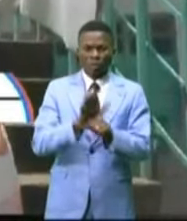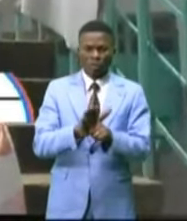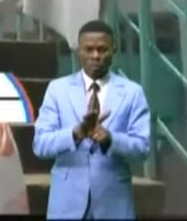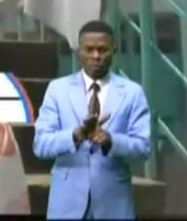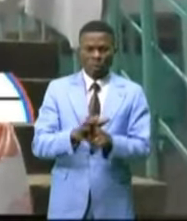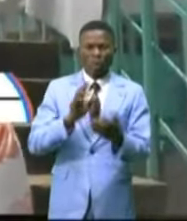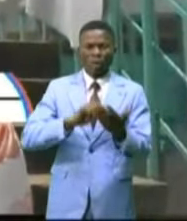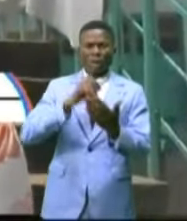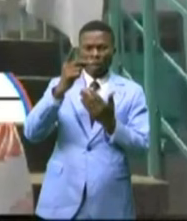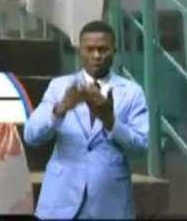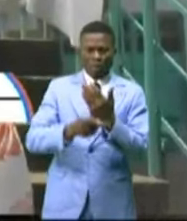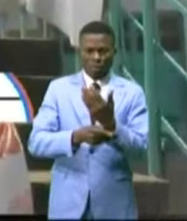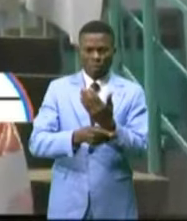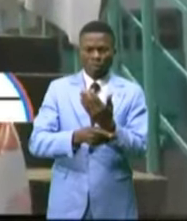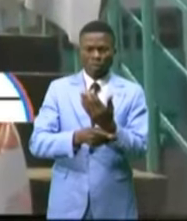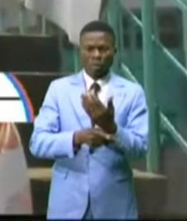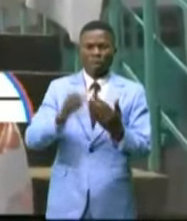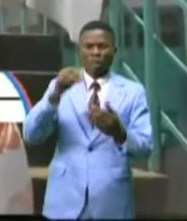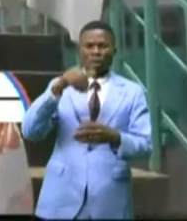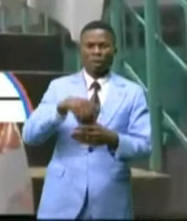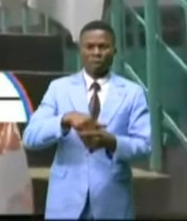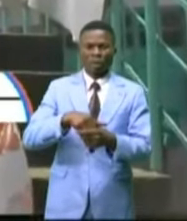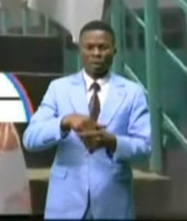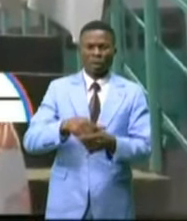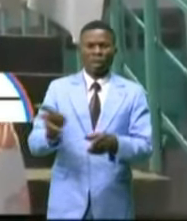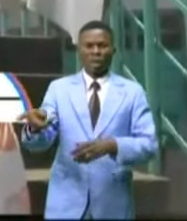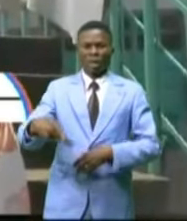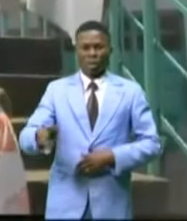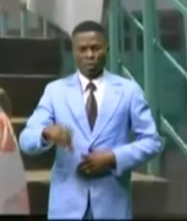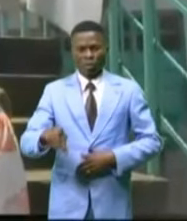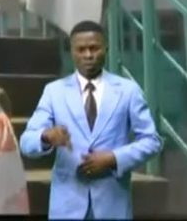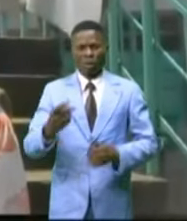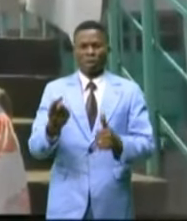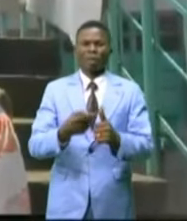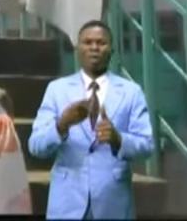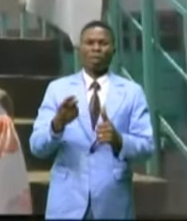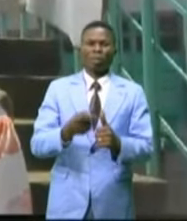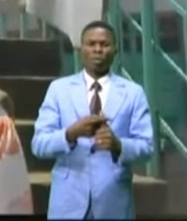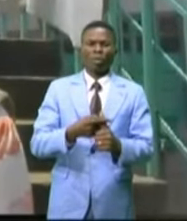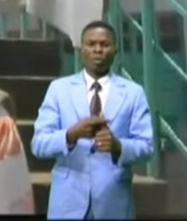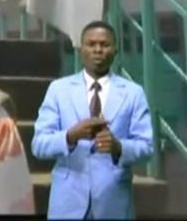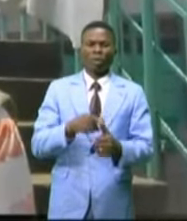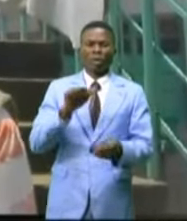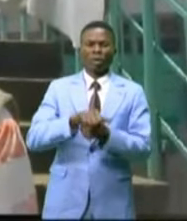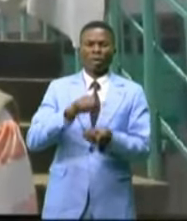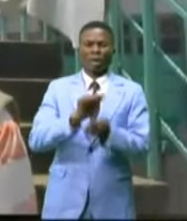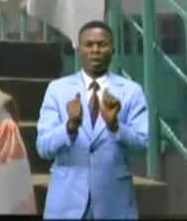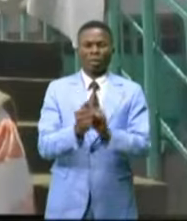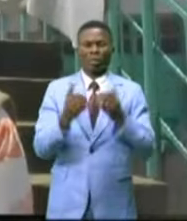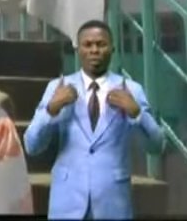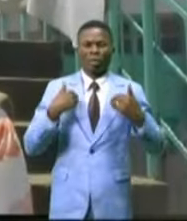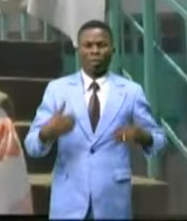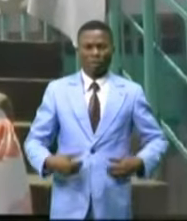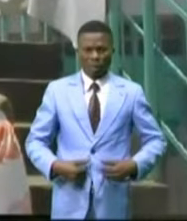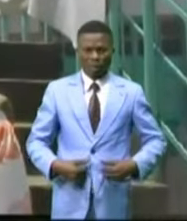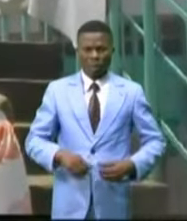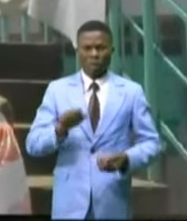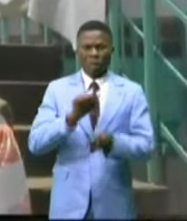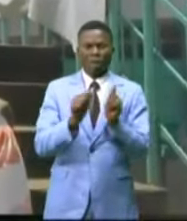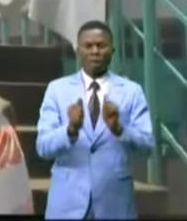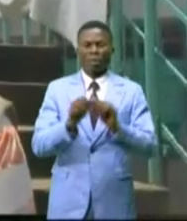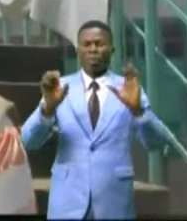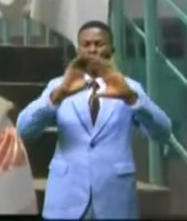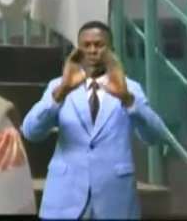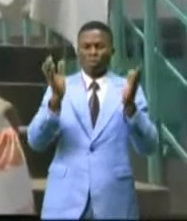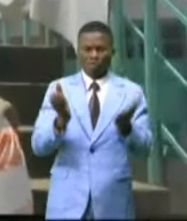du programme au niveau de de la province notamment euh dans le domaine sanitaire dans le domaine communautaire